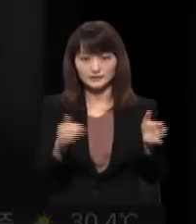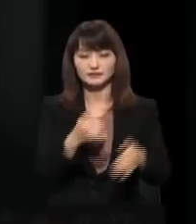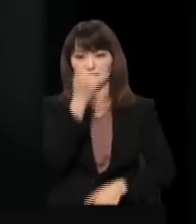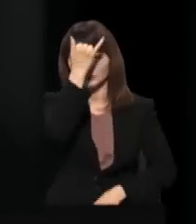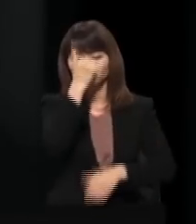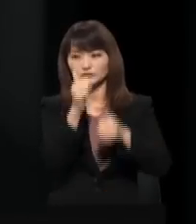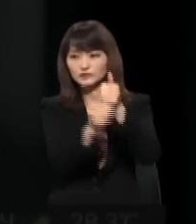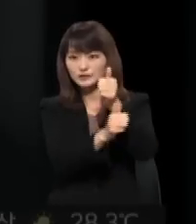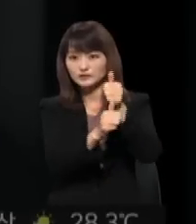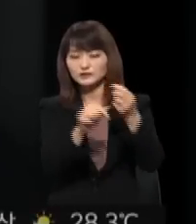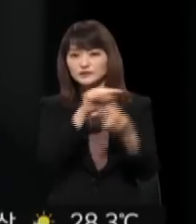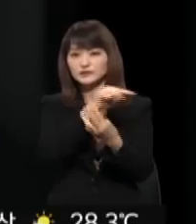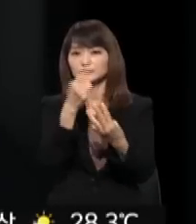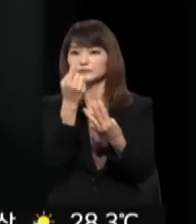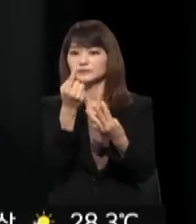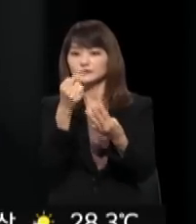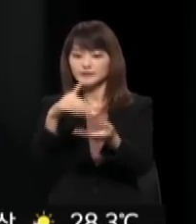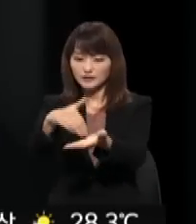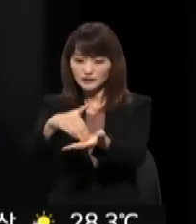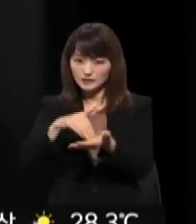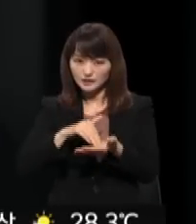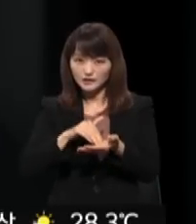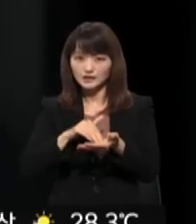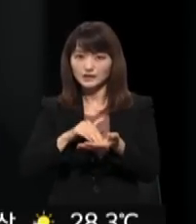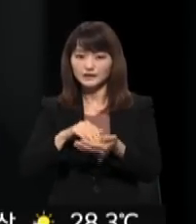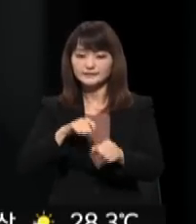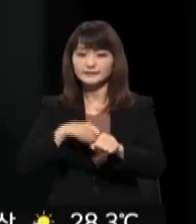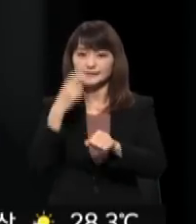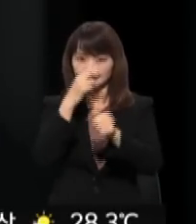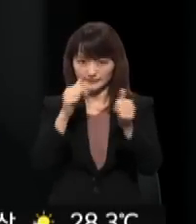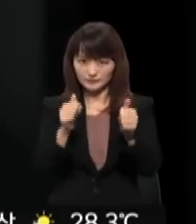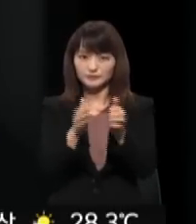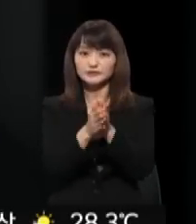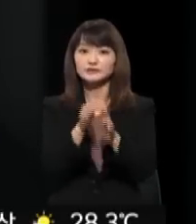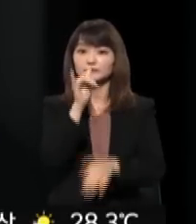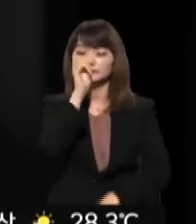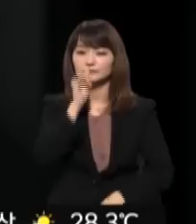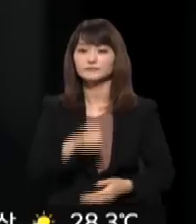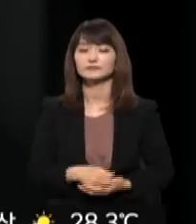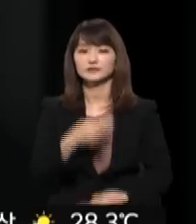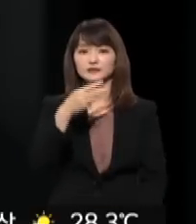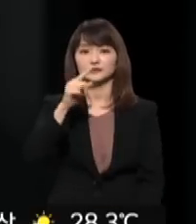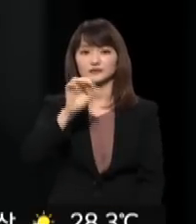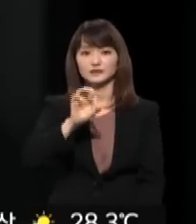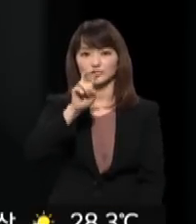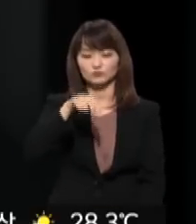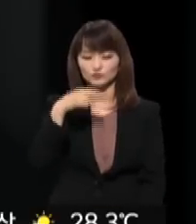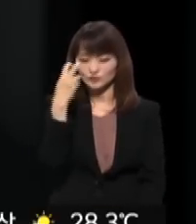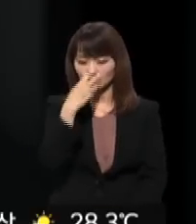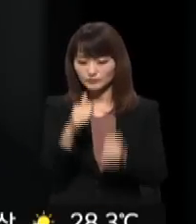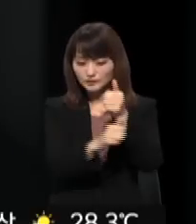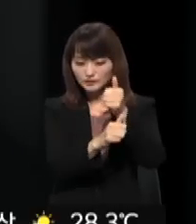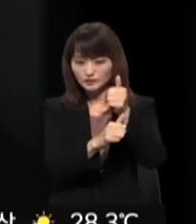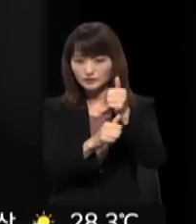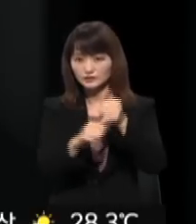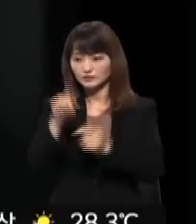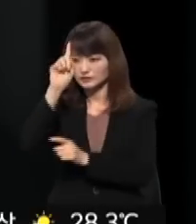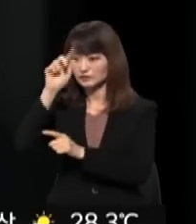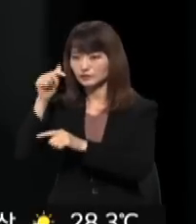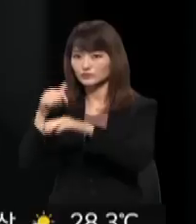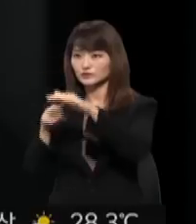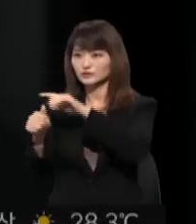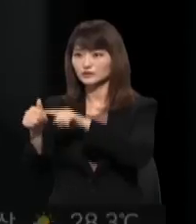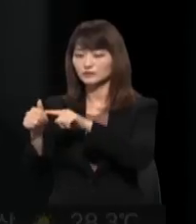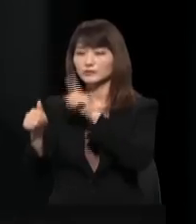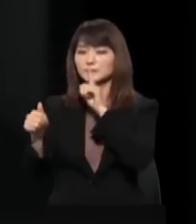윤리위원들이 3분의 1 이상이 요구했을 때 증계심이 착수할 수 있는데 당분간 위원회에서 최근에 이준석 대표의 발언을 가지고 뭘